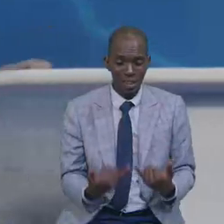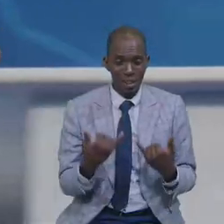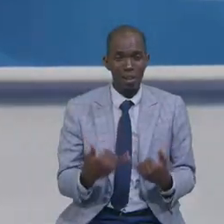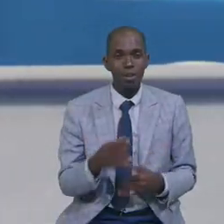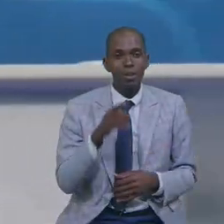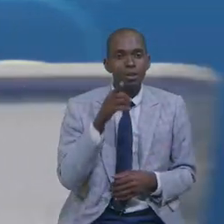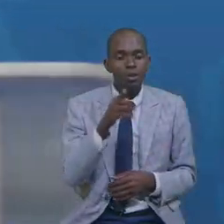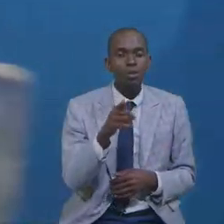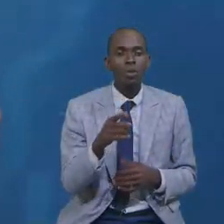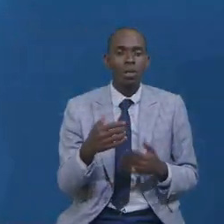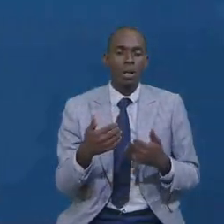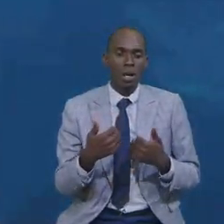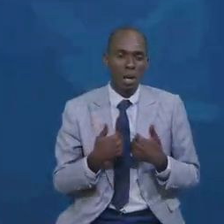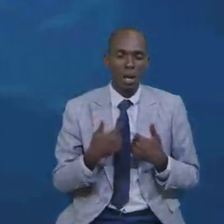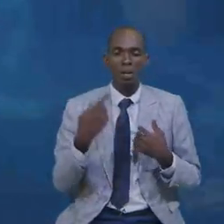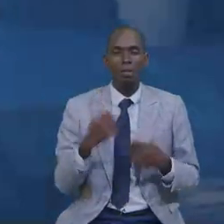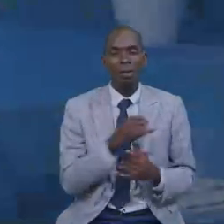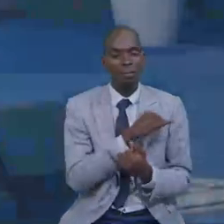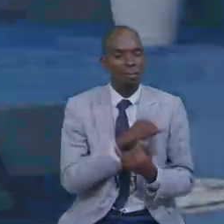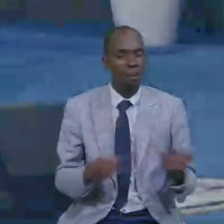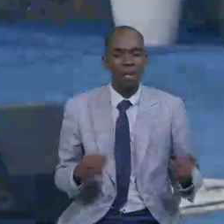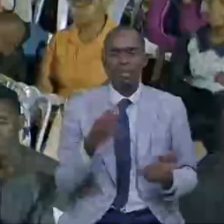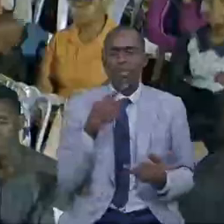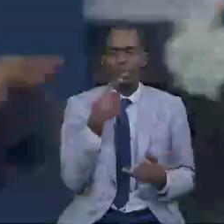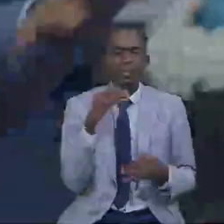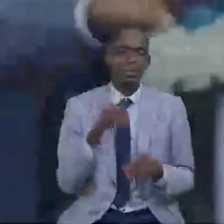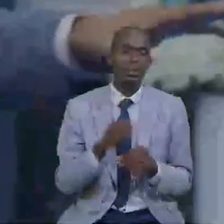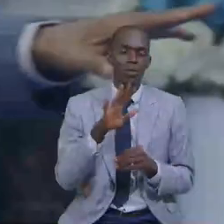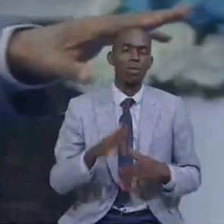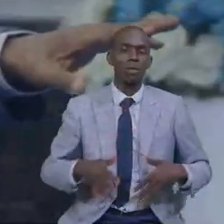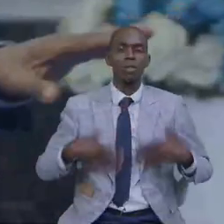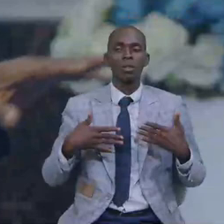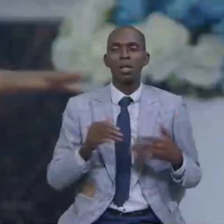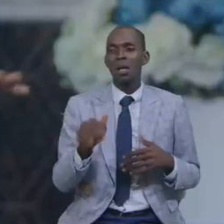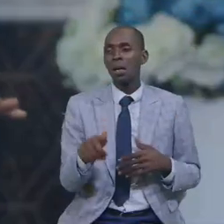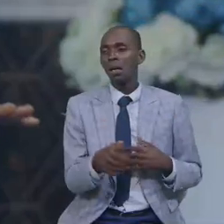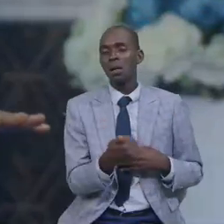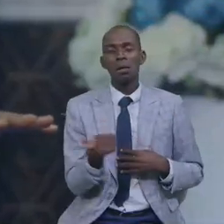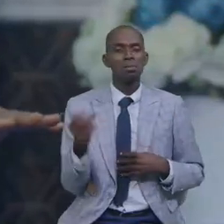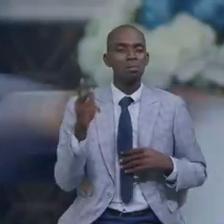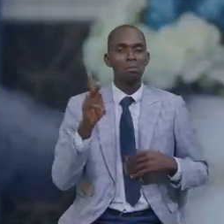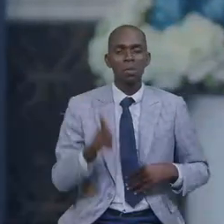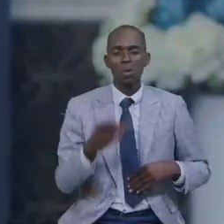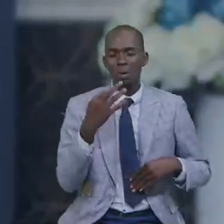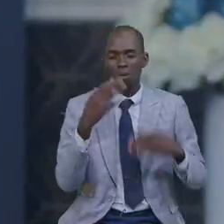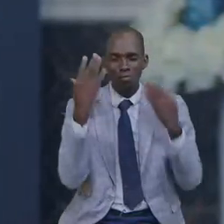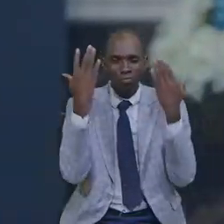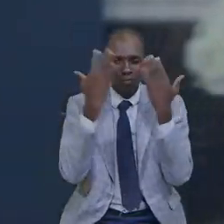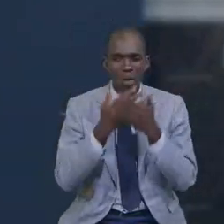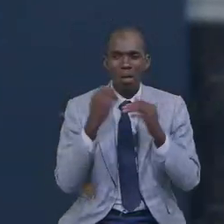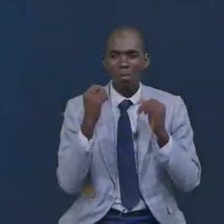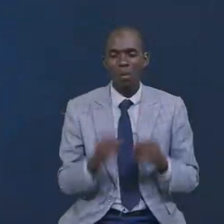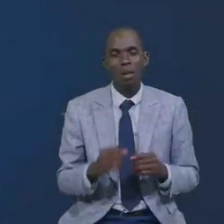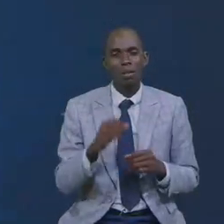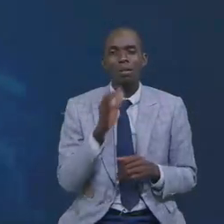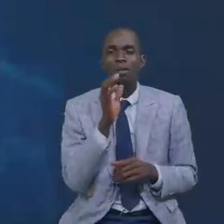maintenant tu as le dernier mot dans ta vie toute personne de puissance